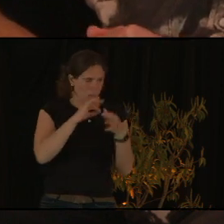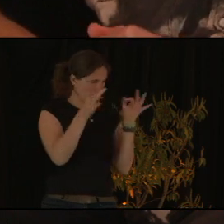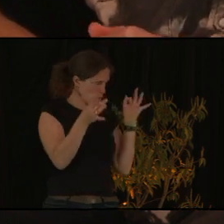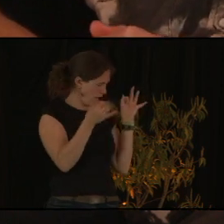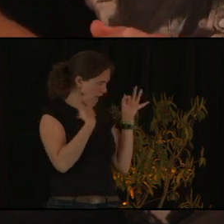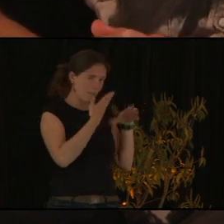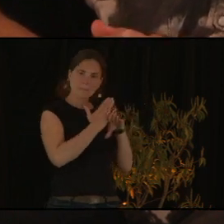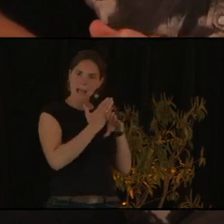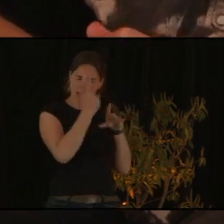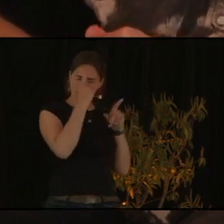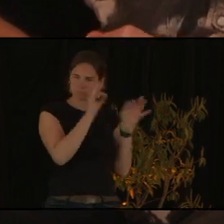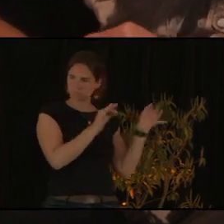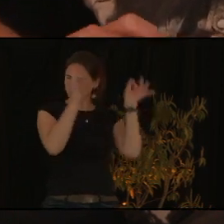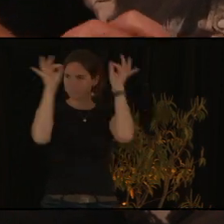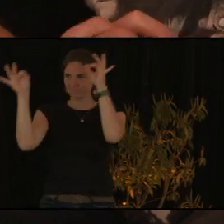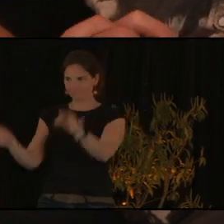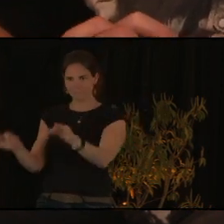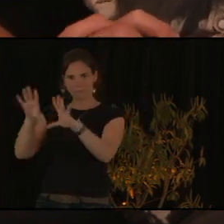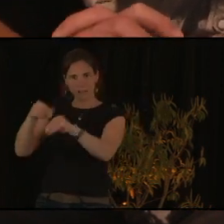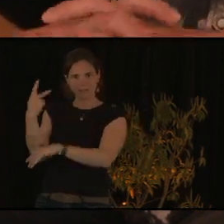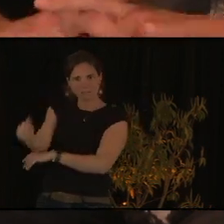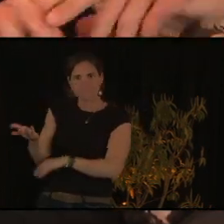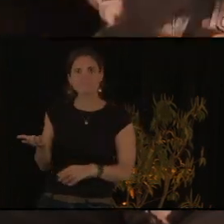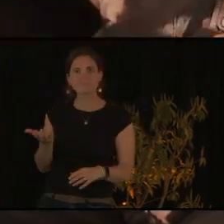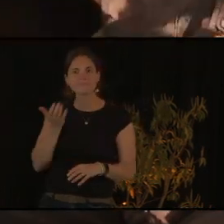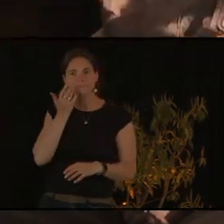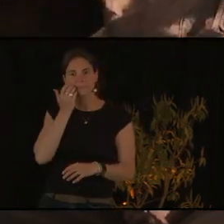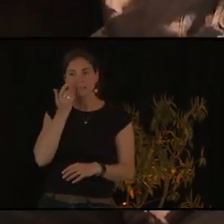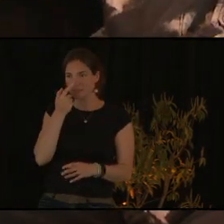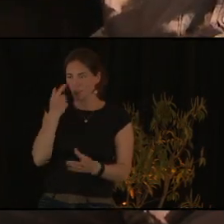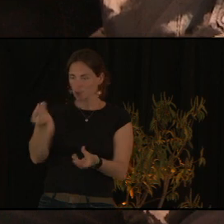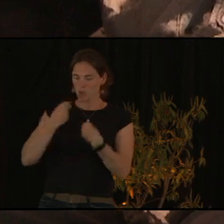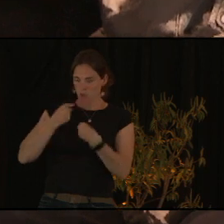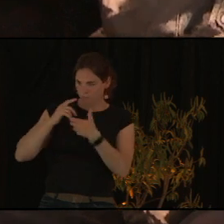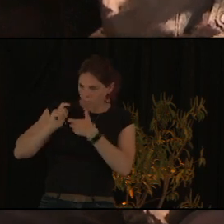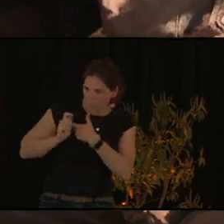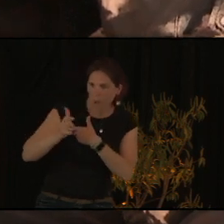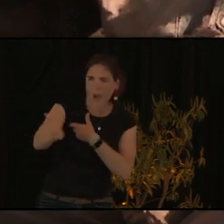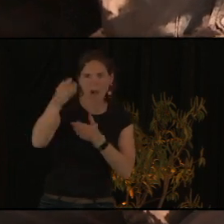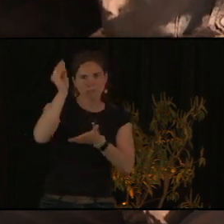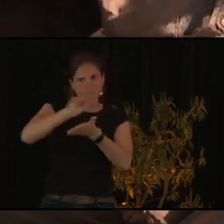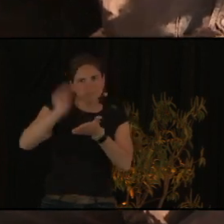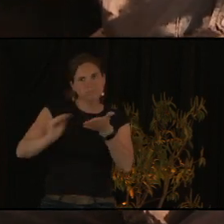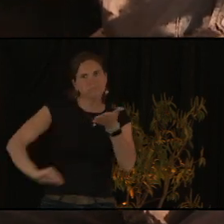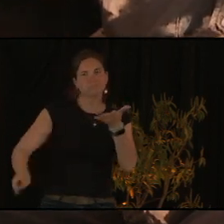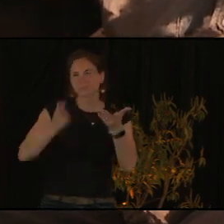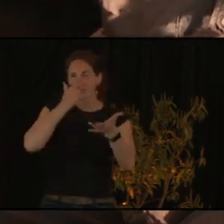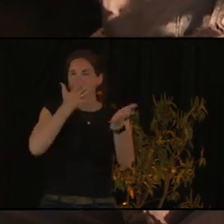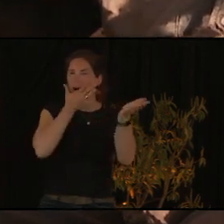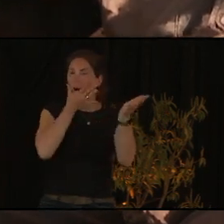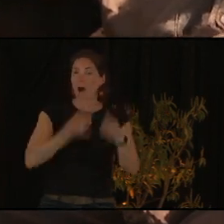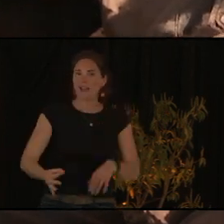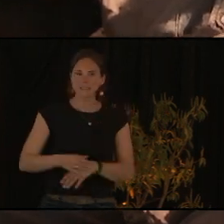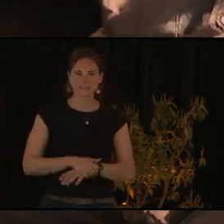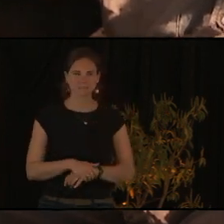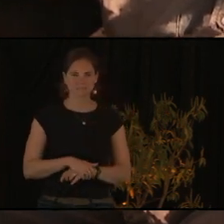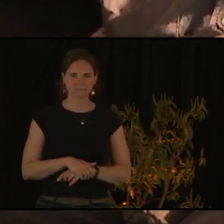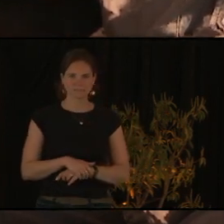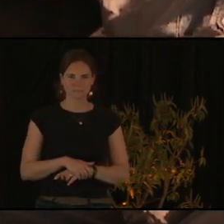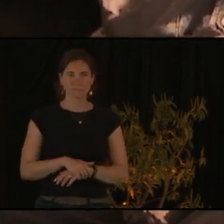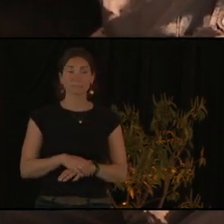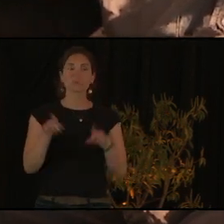j'avais en tête sur ce lieu. Et donc voilà, je voyais que ça allait être un accélérateur vraiment de particules narratives, sincèrement. Et puis il y avait